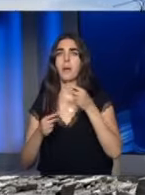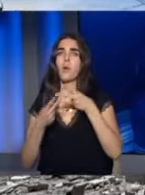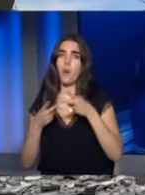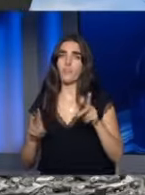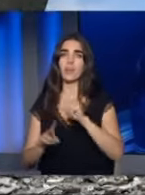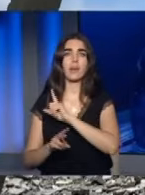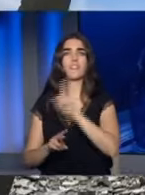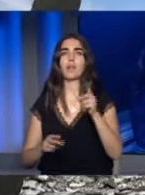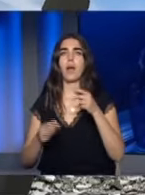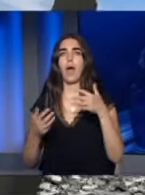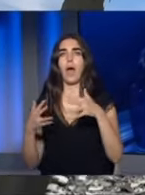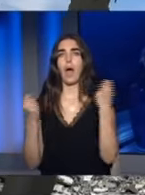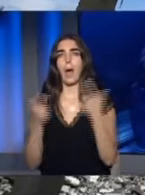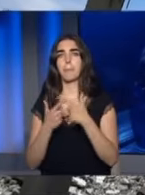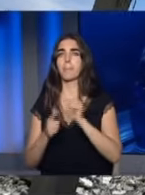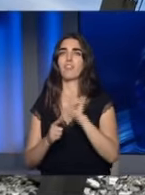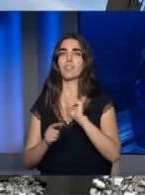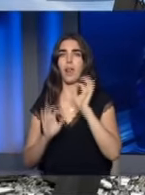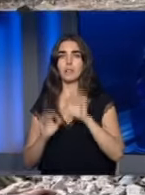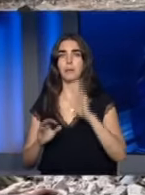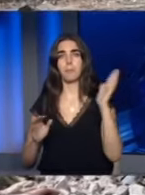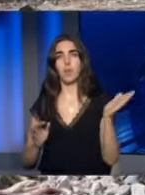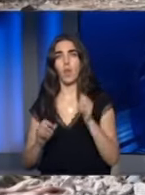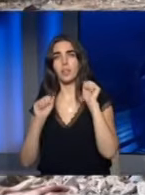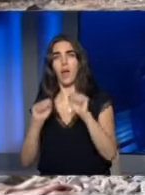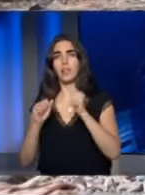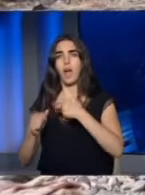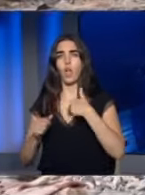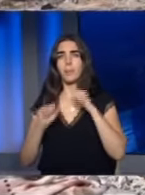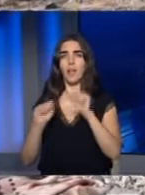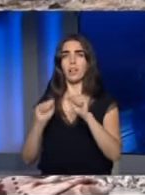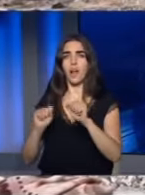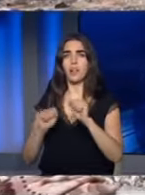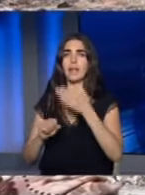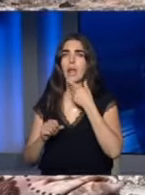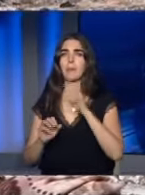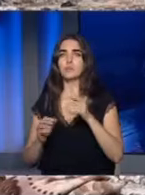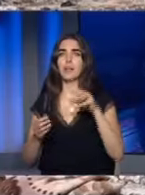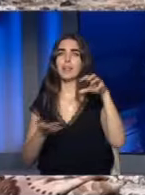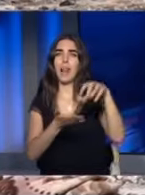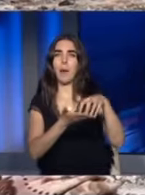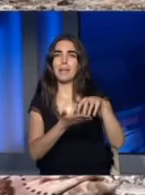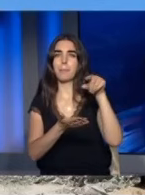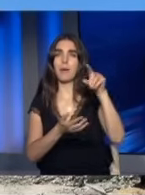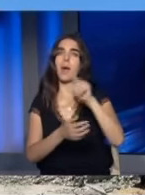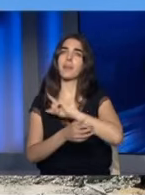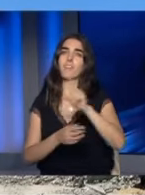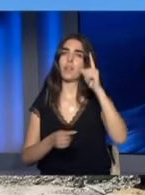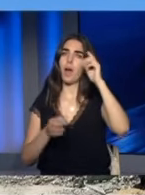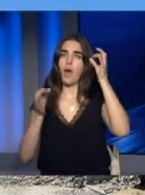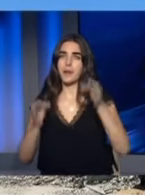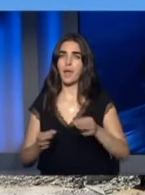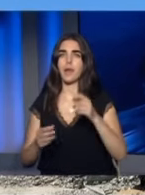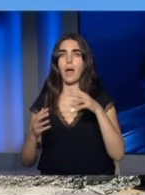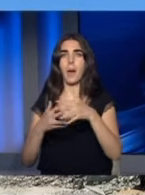فيخاطب وقف الحرب ان واشنطن ضغطت على حكومته ولا تستطيع تل ابيب رفض